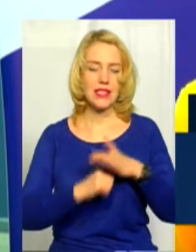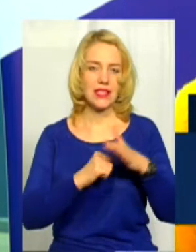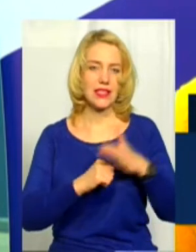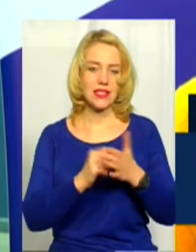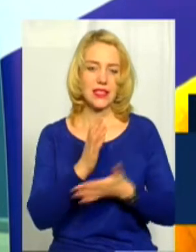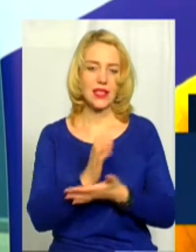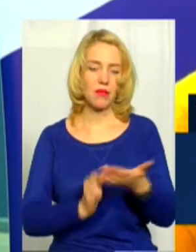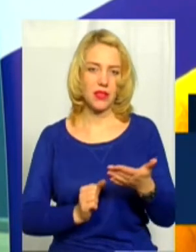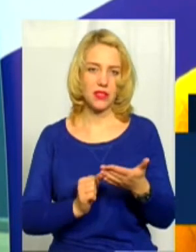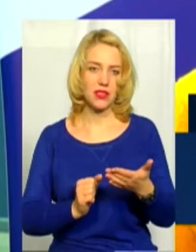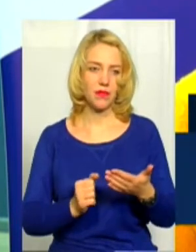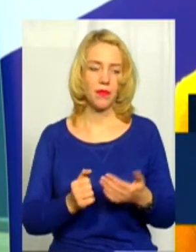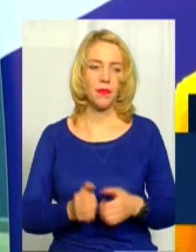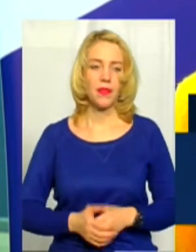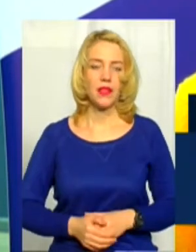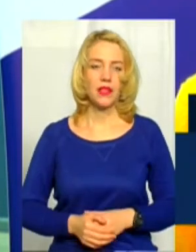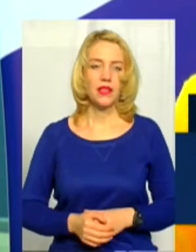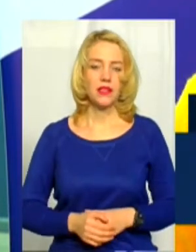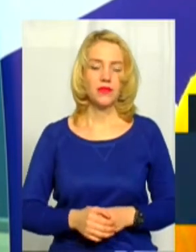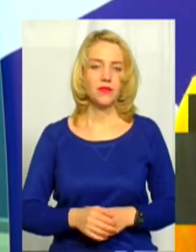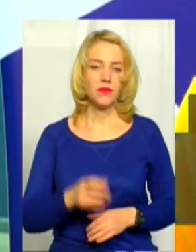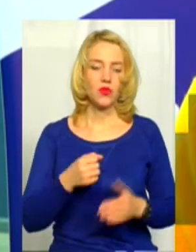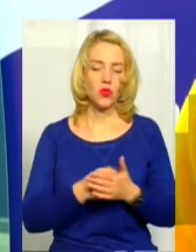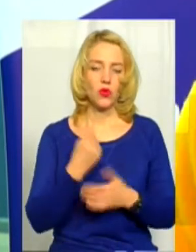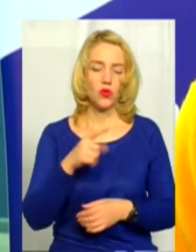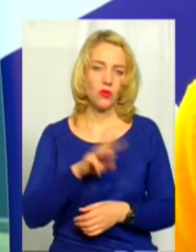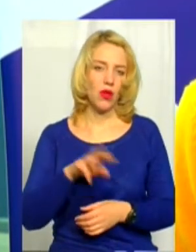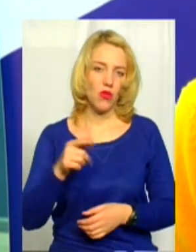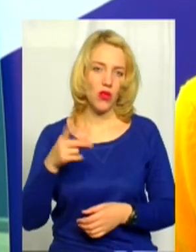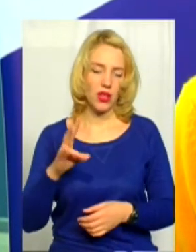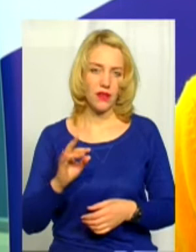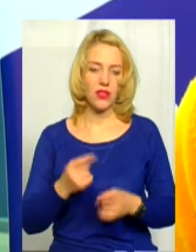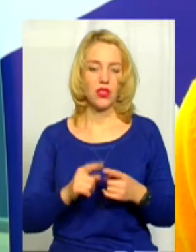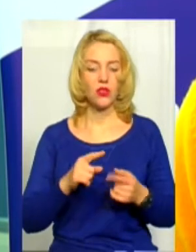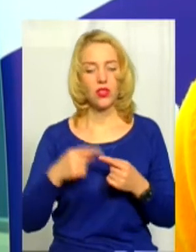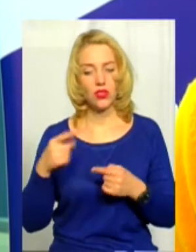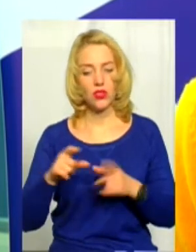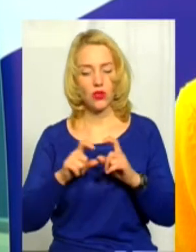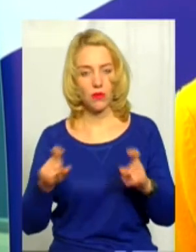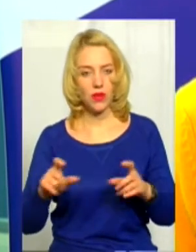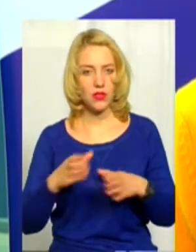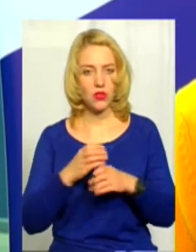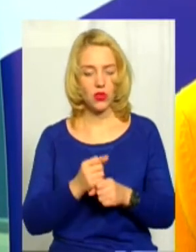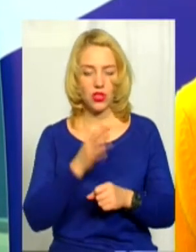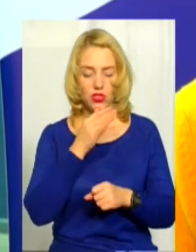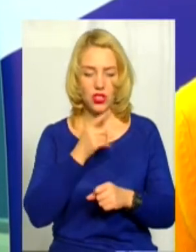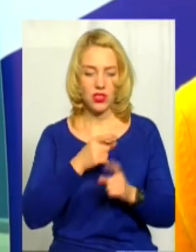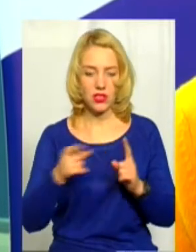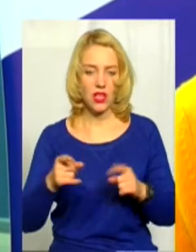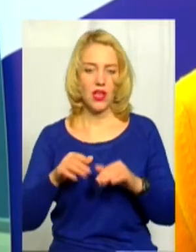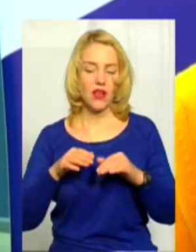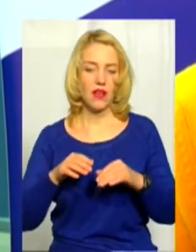Одна з компаній знизила, до прикладу, запаси на складі до 1 мільйон гривень. Інша компанія скоротила час виготовлення з 20 до 7